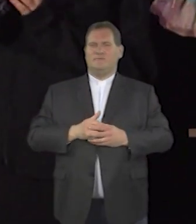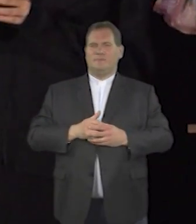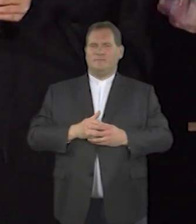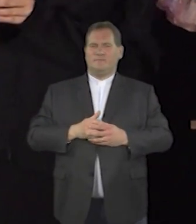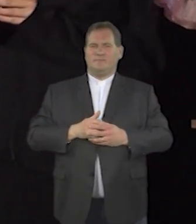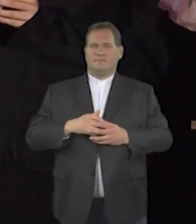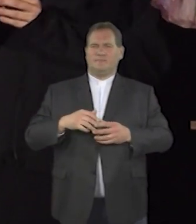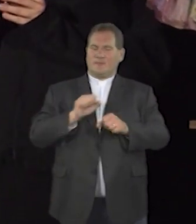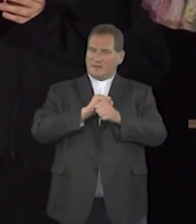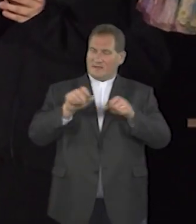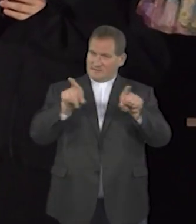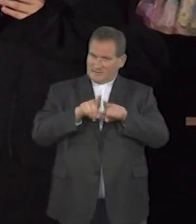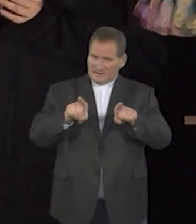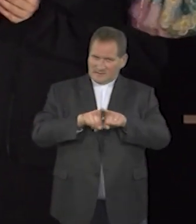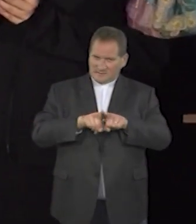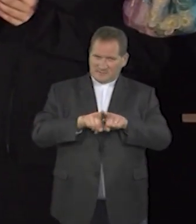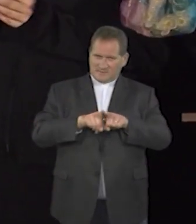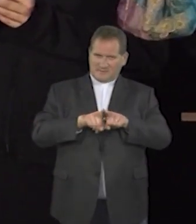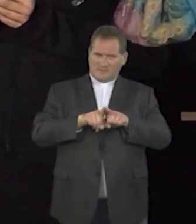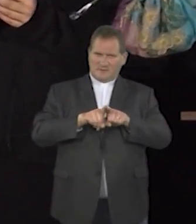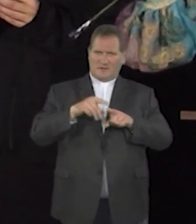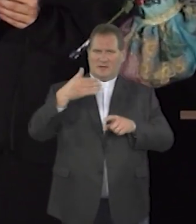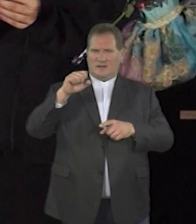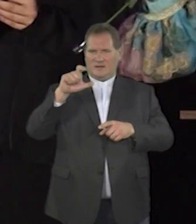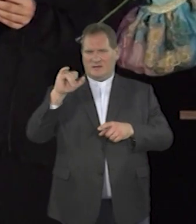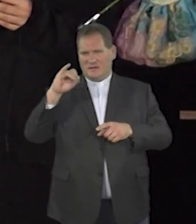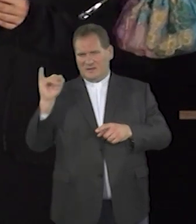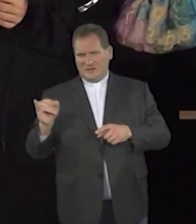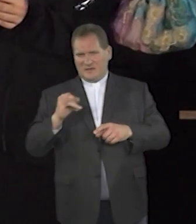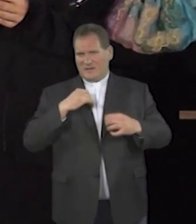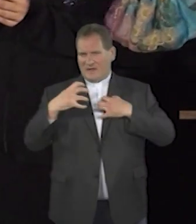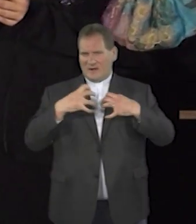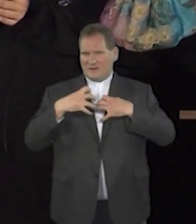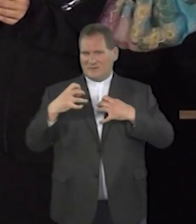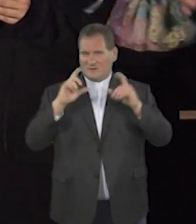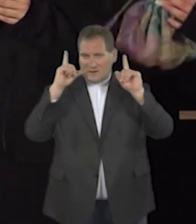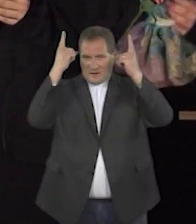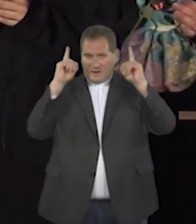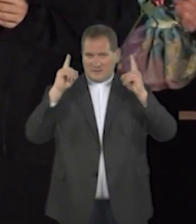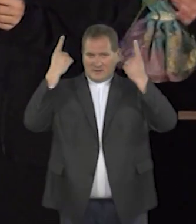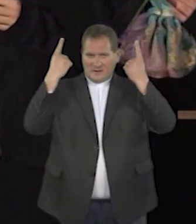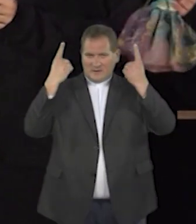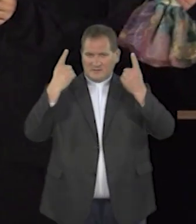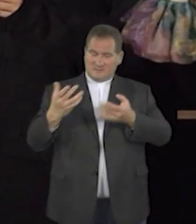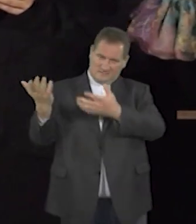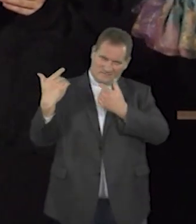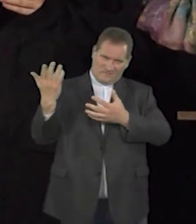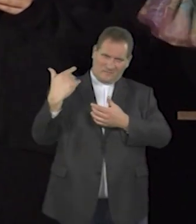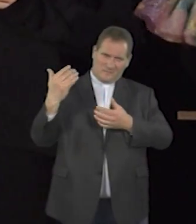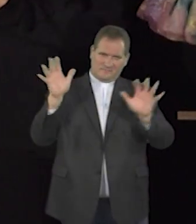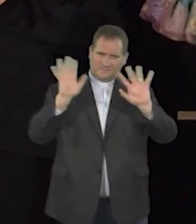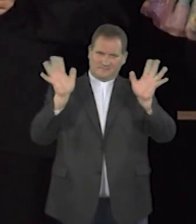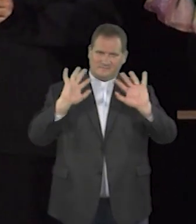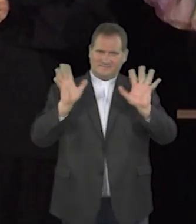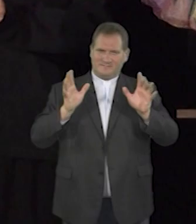Ale jest z nami, tak mi się wydaje, Maciej Łagodziński, aktor, lalkarz właśnie. Jest Maciej Kruszko-Kwiatka!